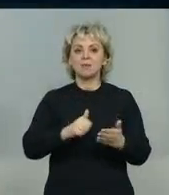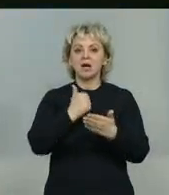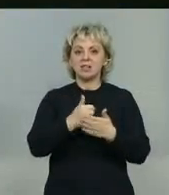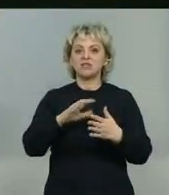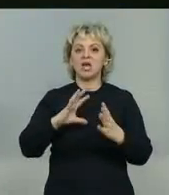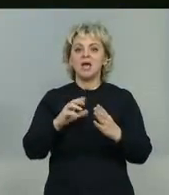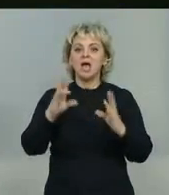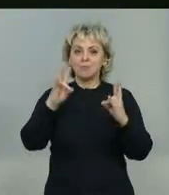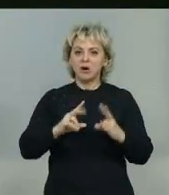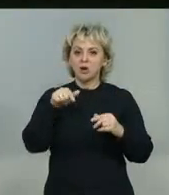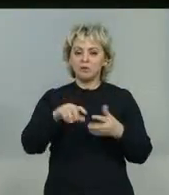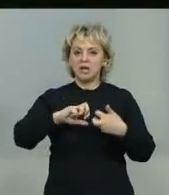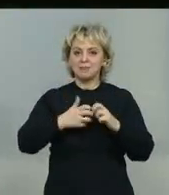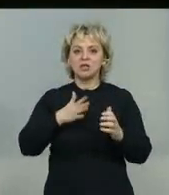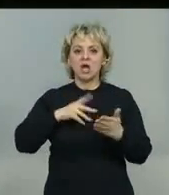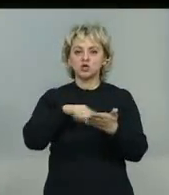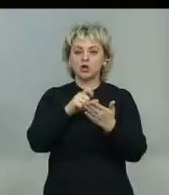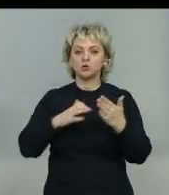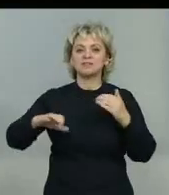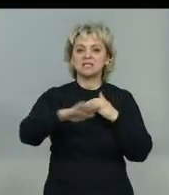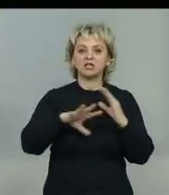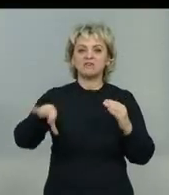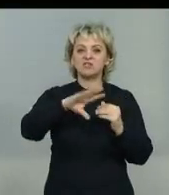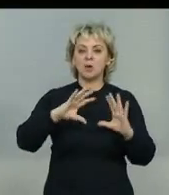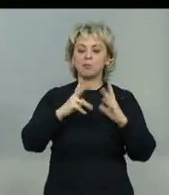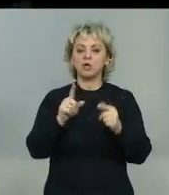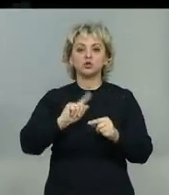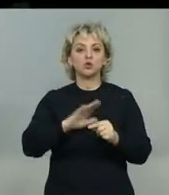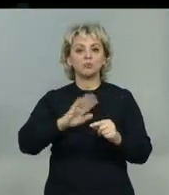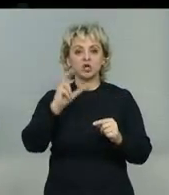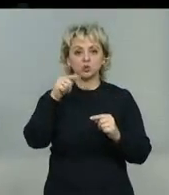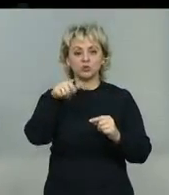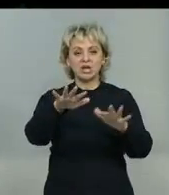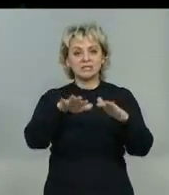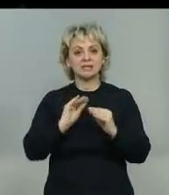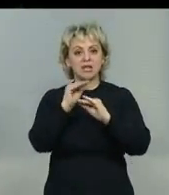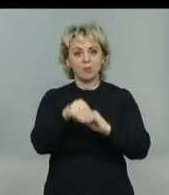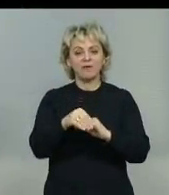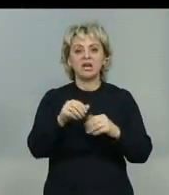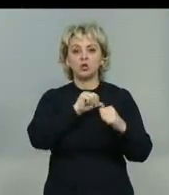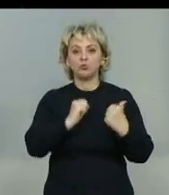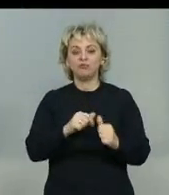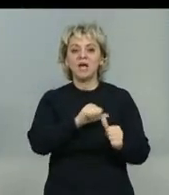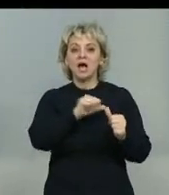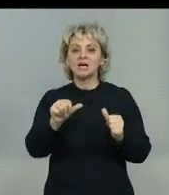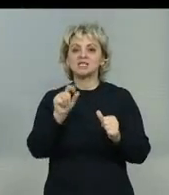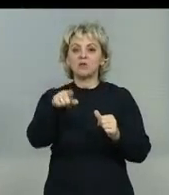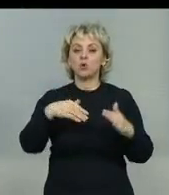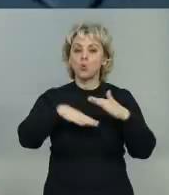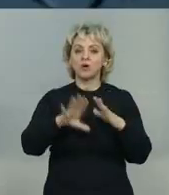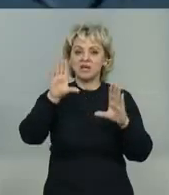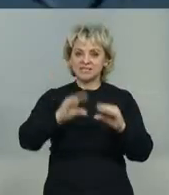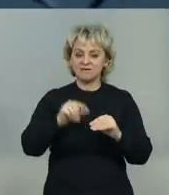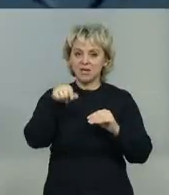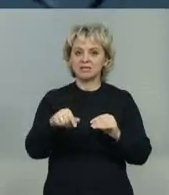глобальной экологической проблеме наших городов, страны и всей планеты. Чтобы не заскучали зрители, добавили лирики. Основной посыл – уходя,